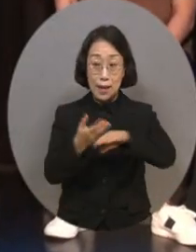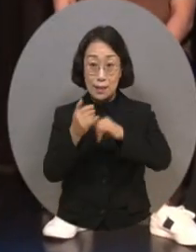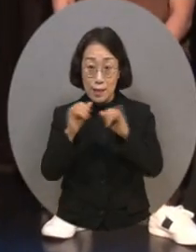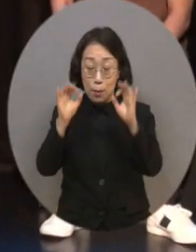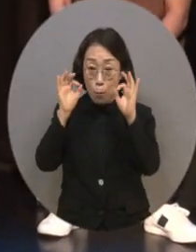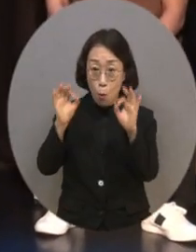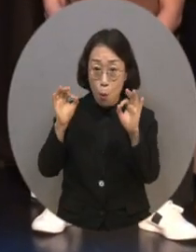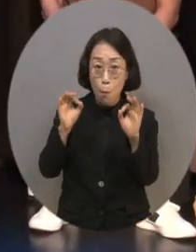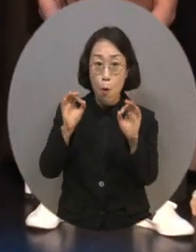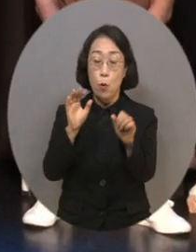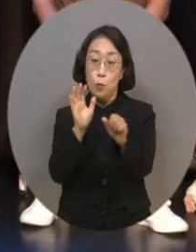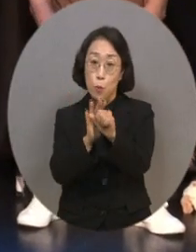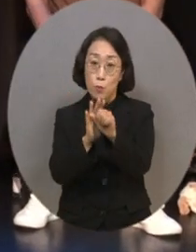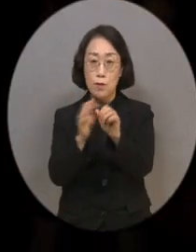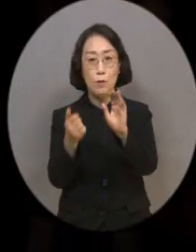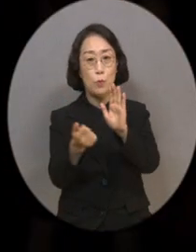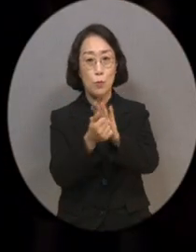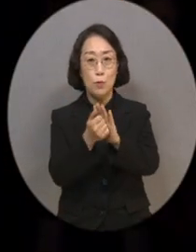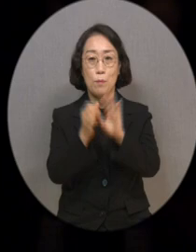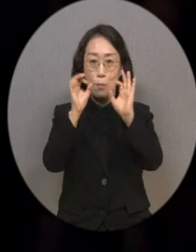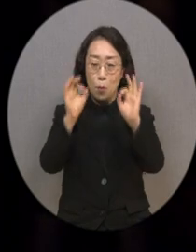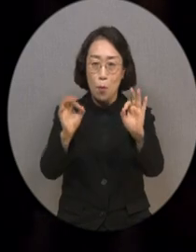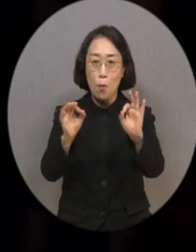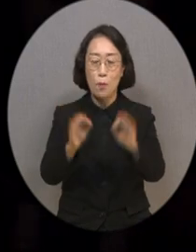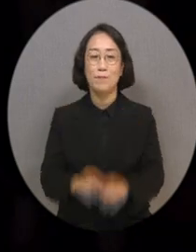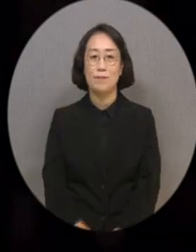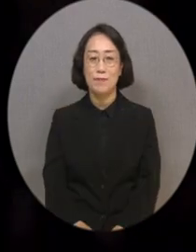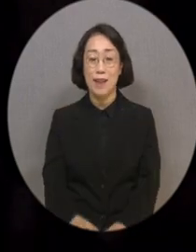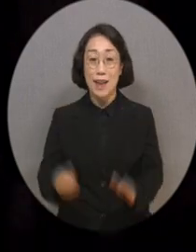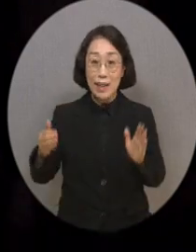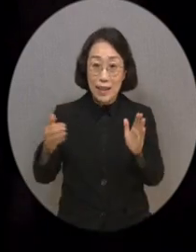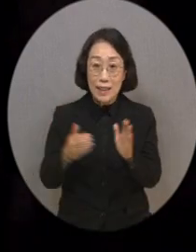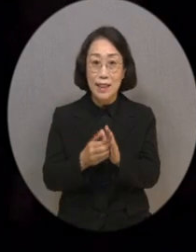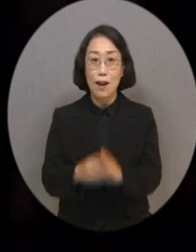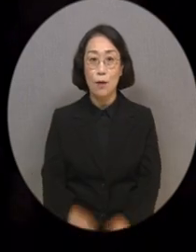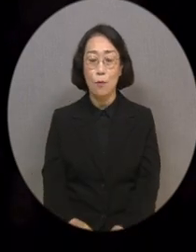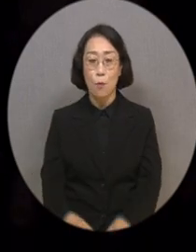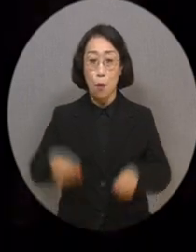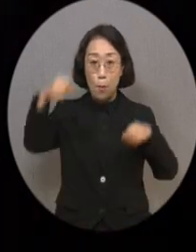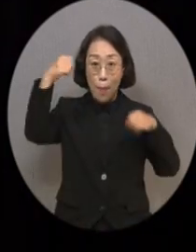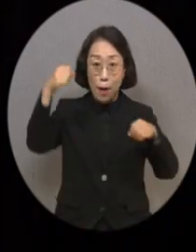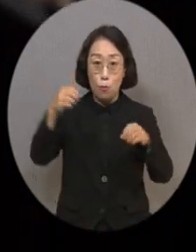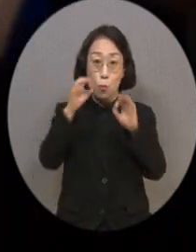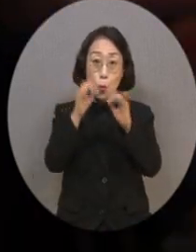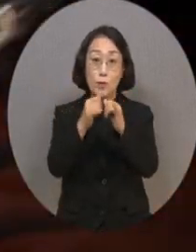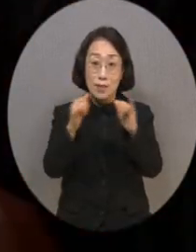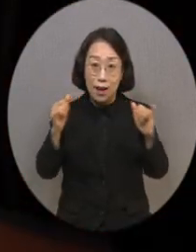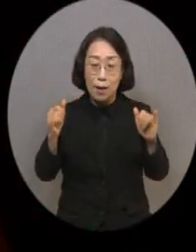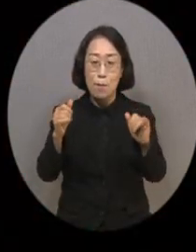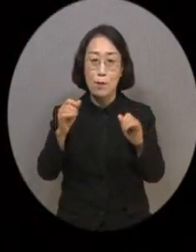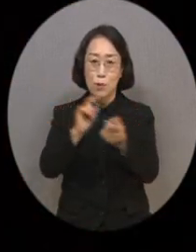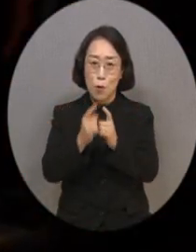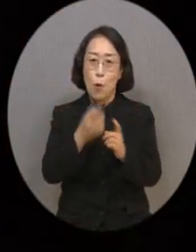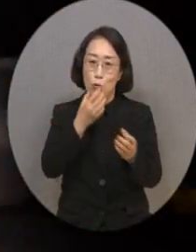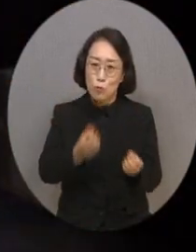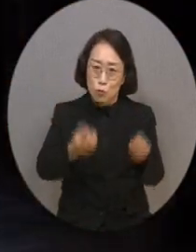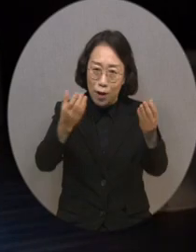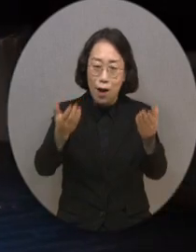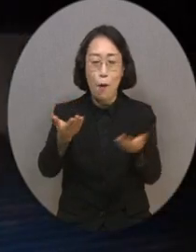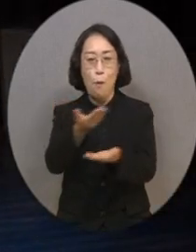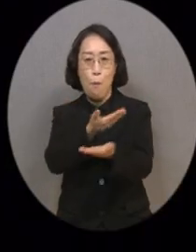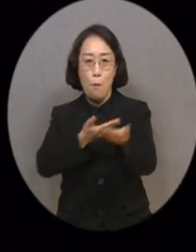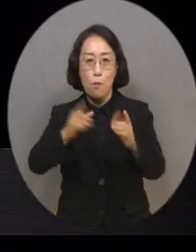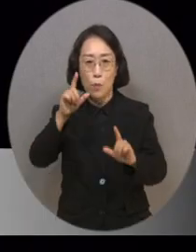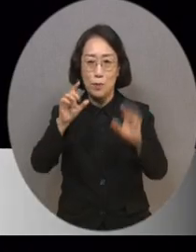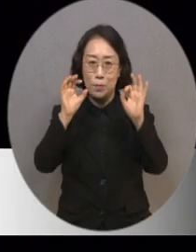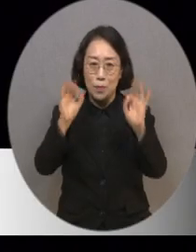연기를 돕는 모습도 보여집니다. 연극이 끝나고 배우들과 관객들은 서로를 축하하며 응원하는